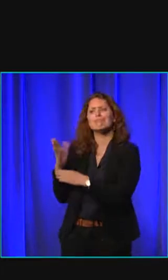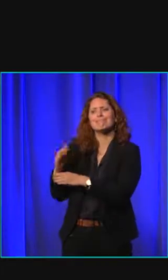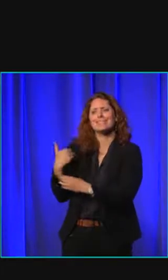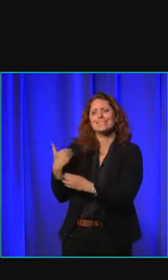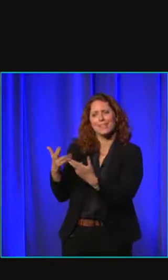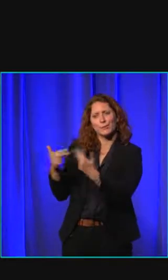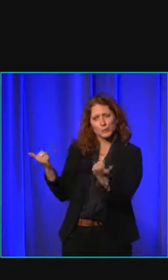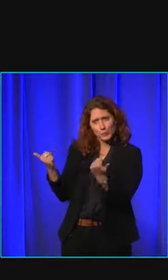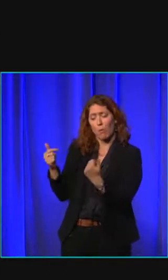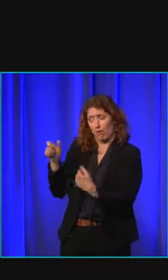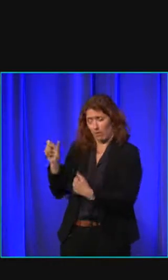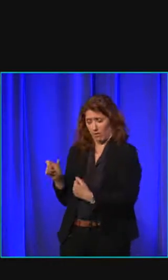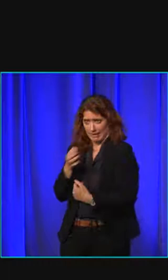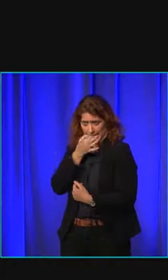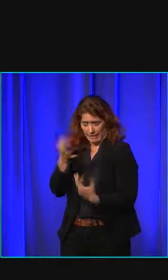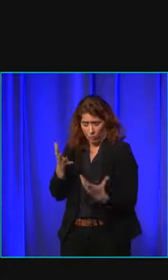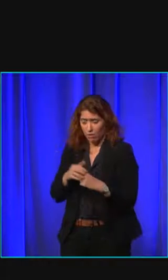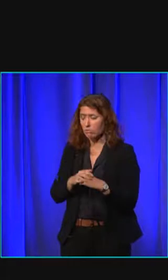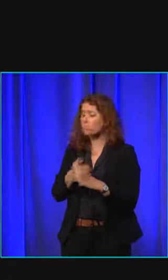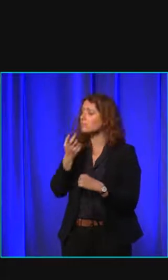que lorsque l'individu